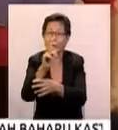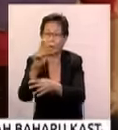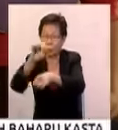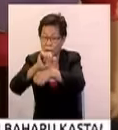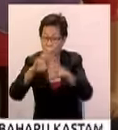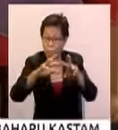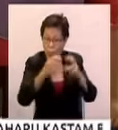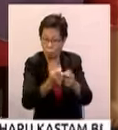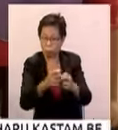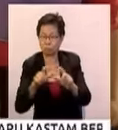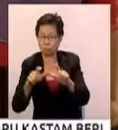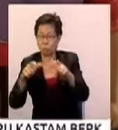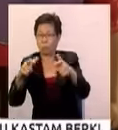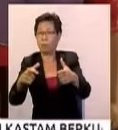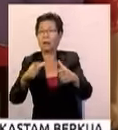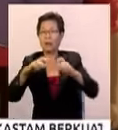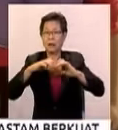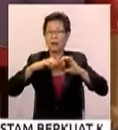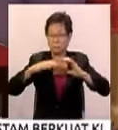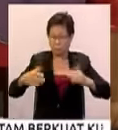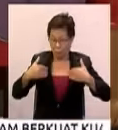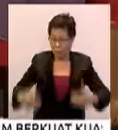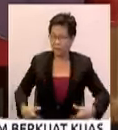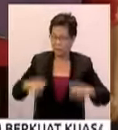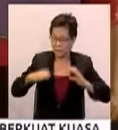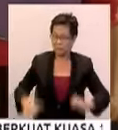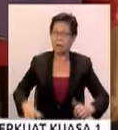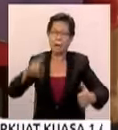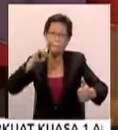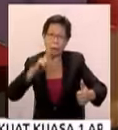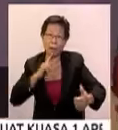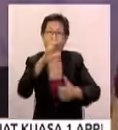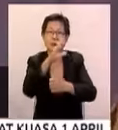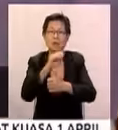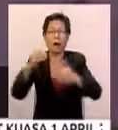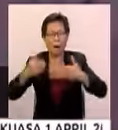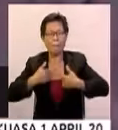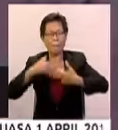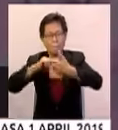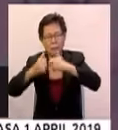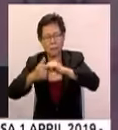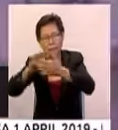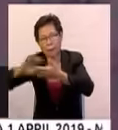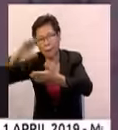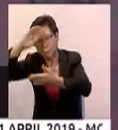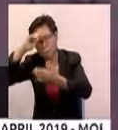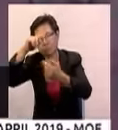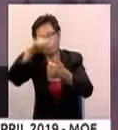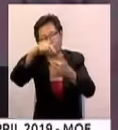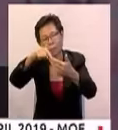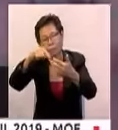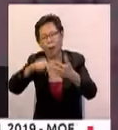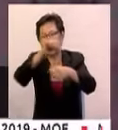ini dikategorikan sebagai cacat anggota badan, pekak, bisu dan mempunyai masalah pembelajaran.